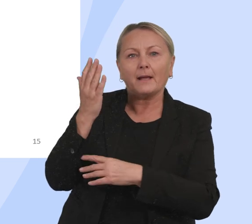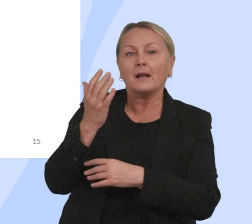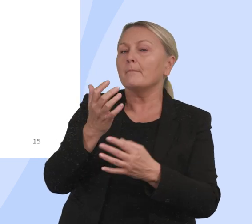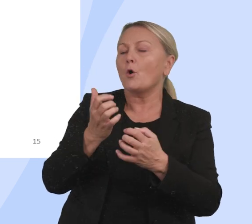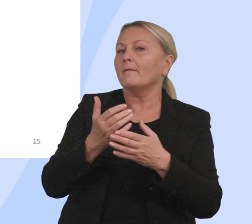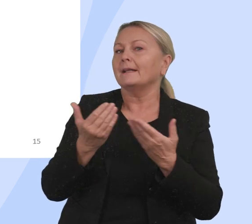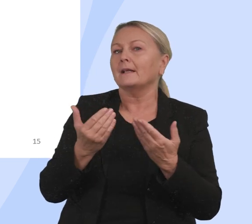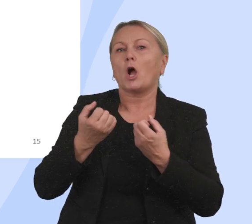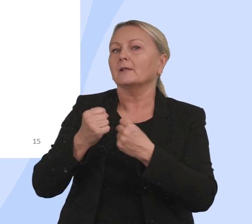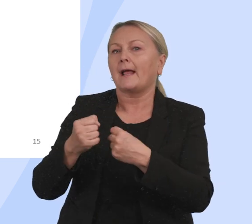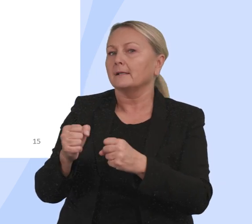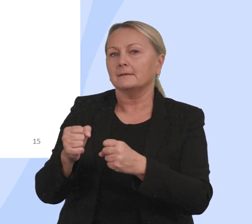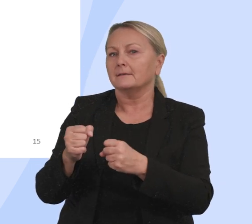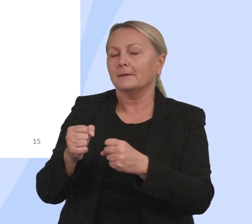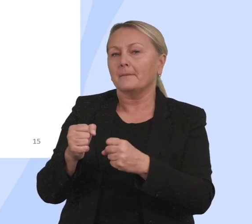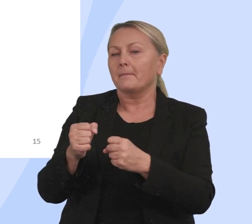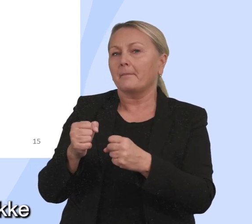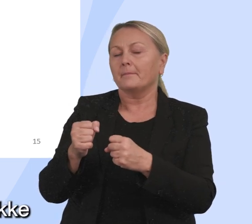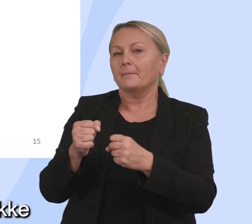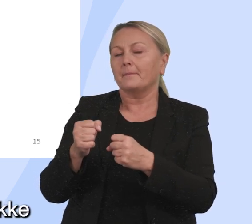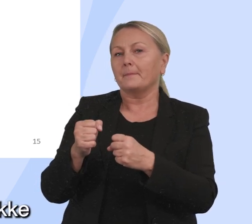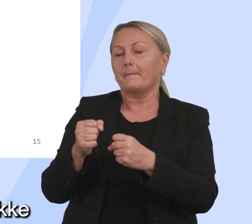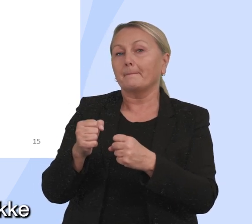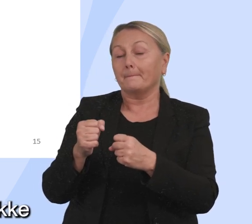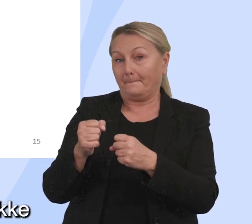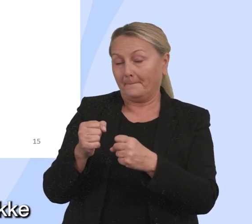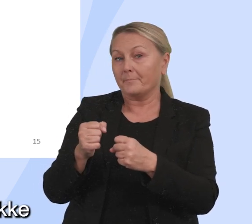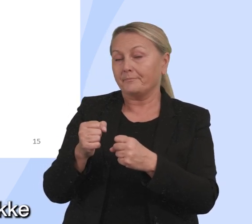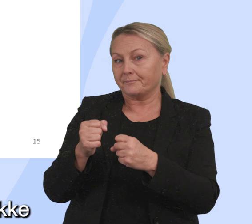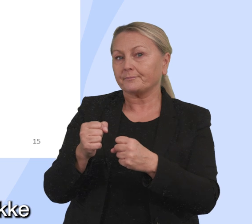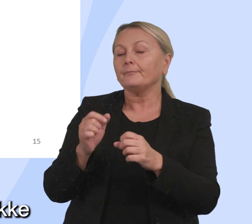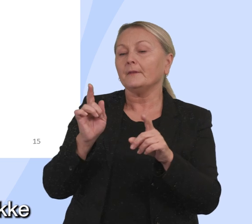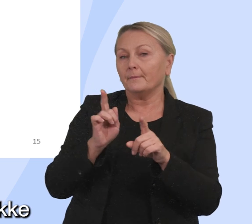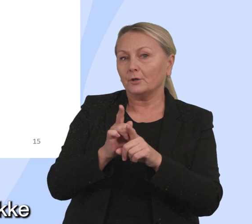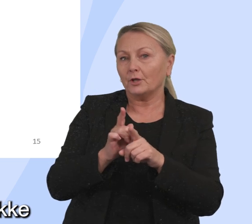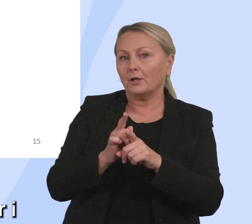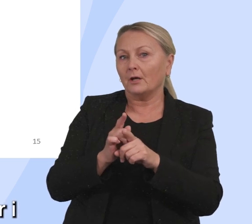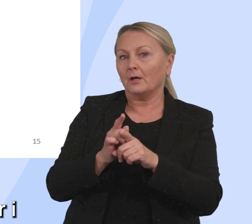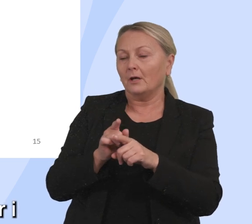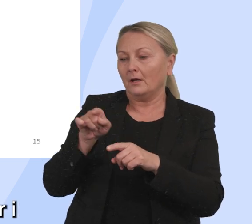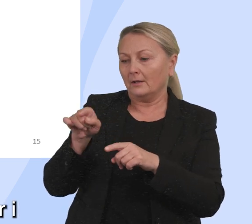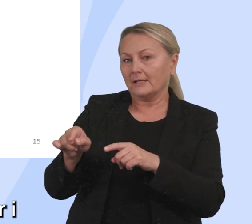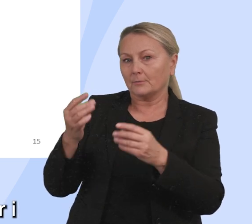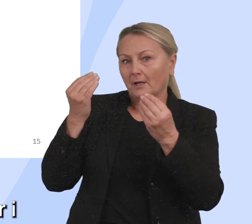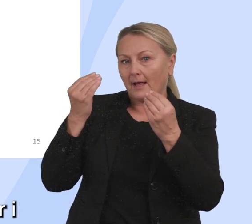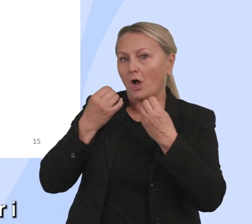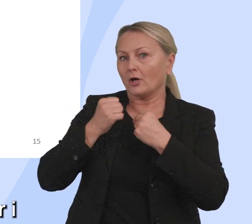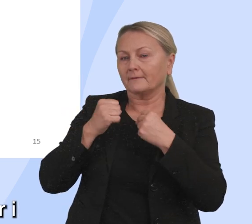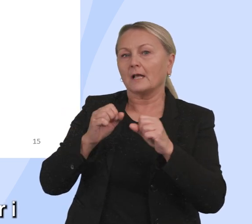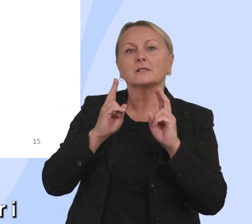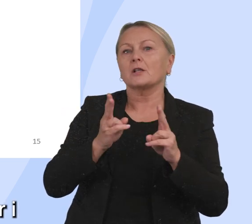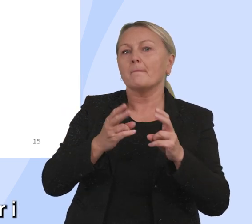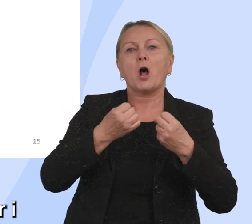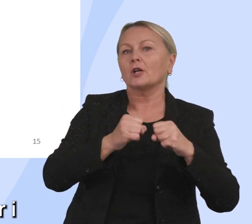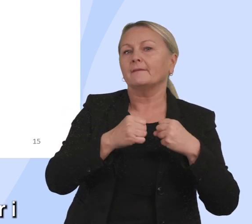ikke at blive aktiveret. Det vil sige, at den lærende aktiverer ikke nødvendigvis den samme aktivitet,